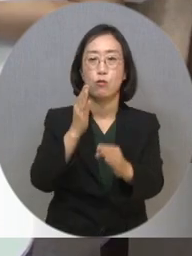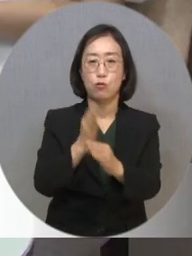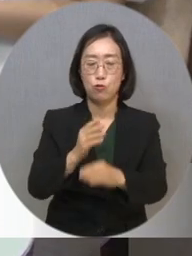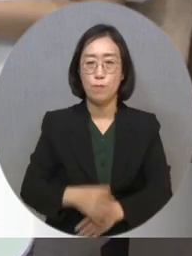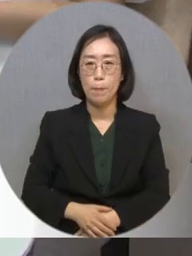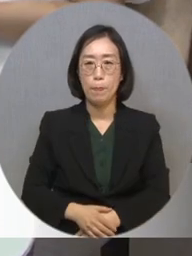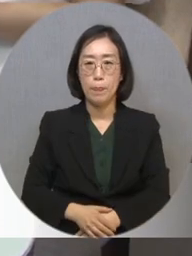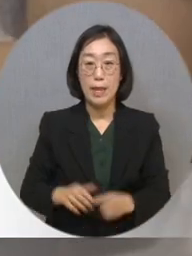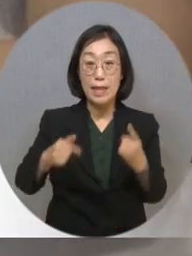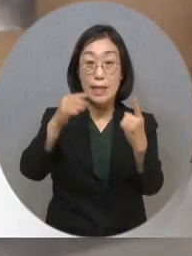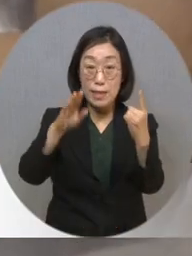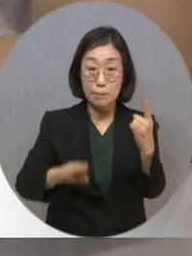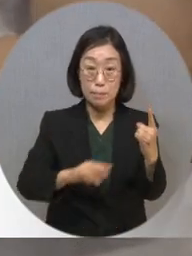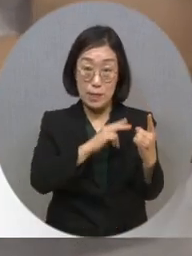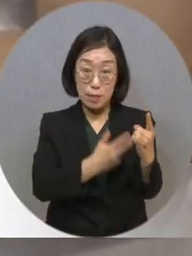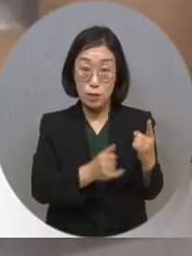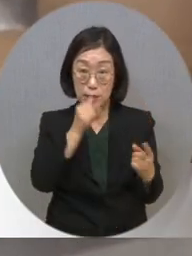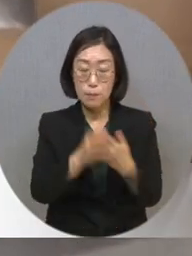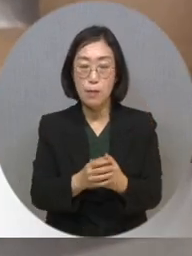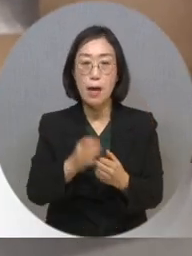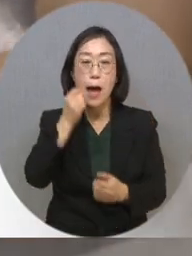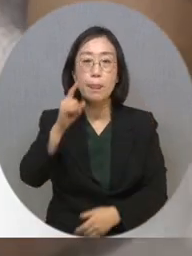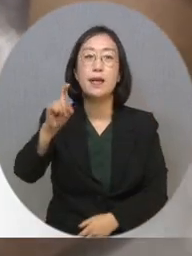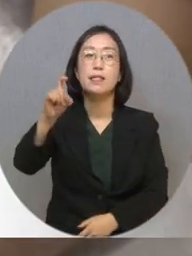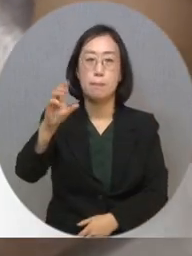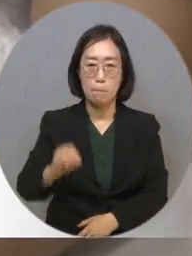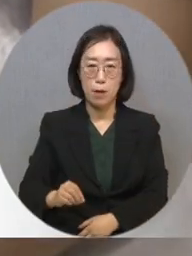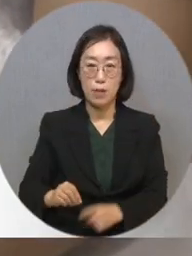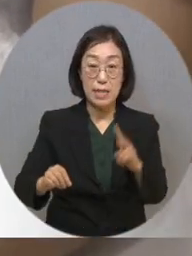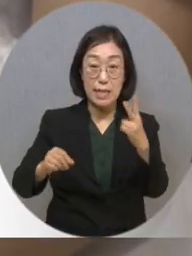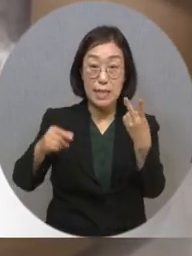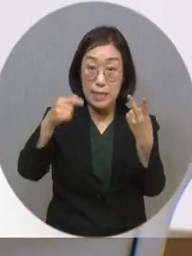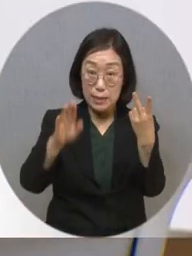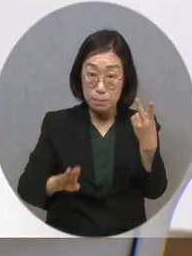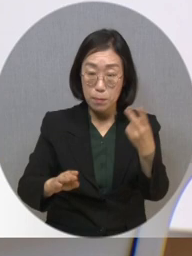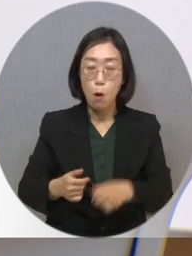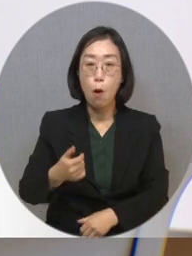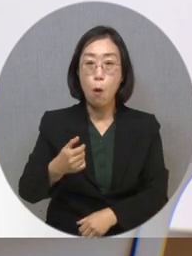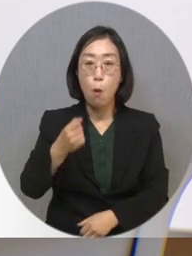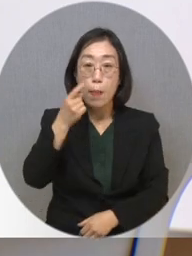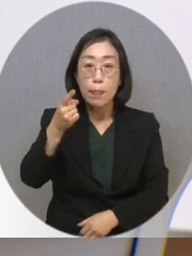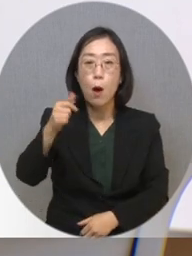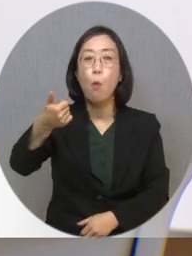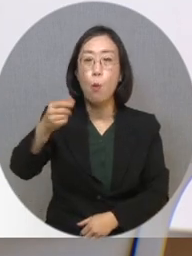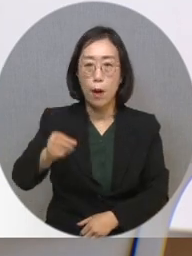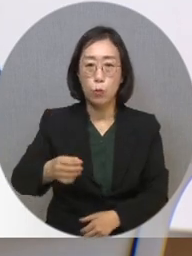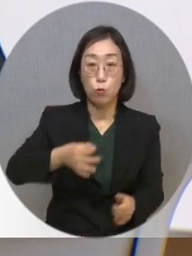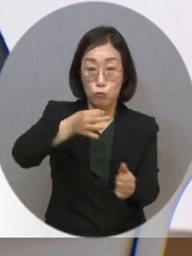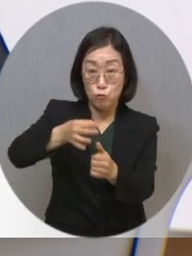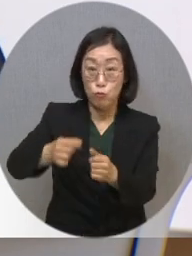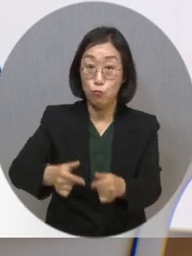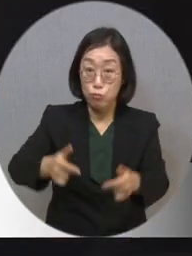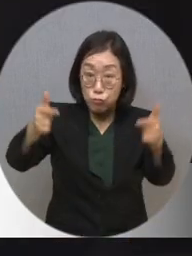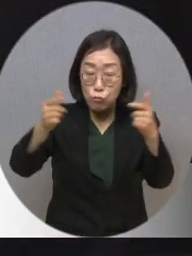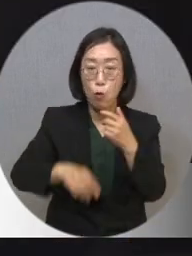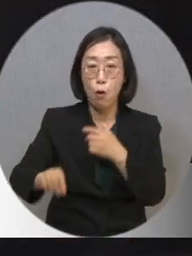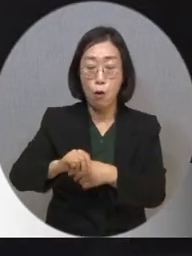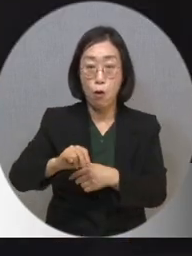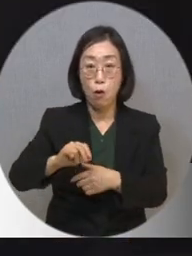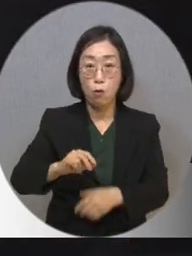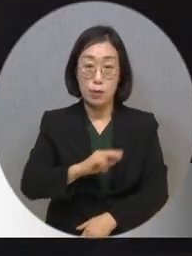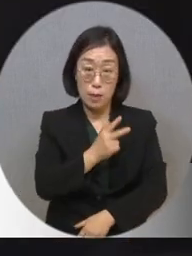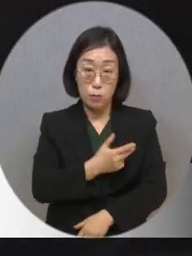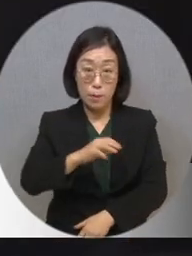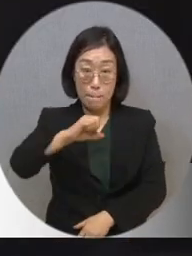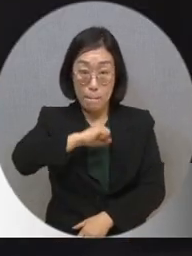1급 자격증 소지자에게는 월 10만 원 2급 자격증 소지자에게 월 5만 원을 지급하고 자격증 취득 후 정신